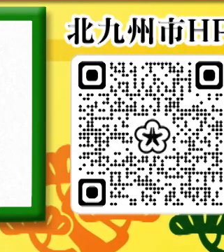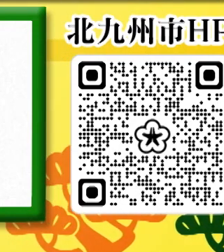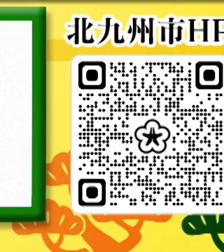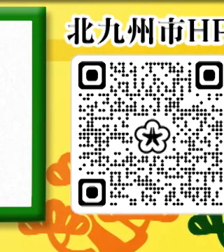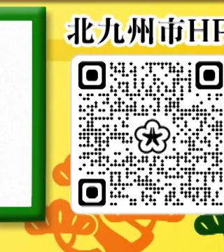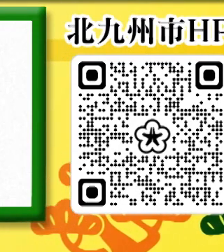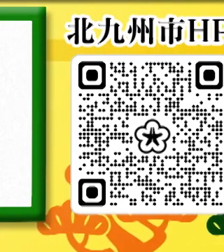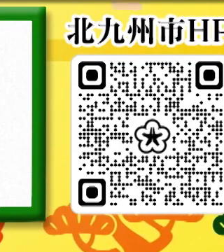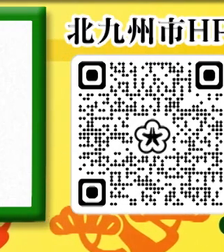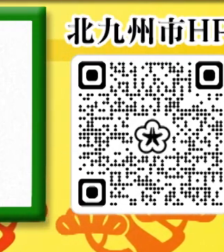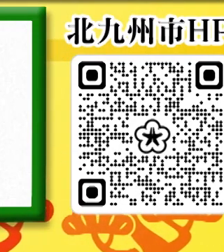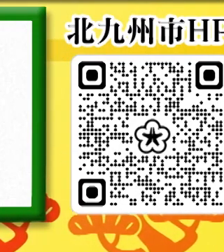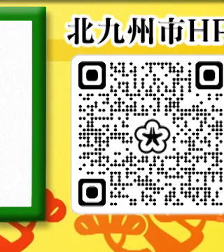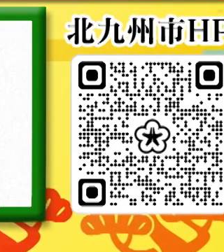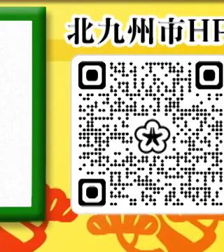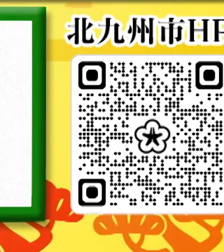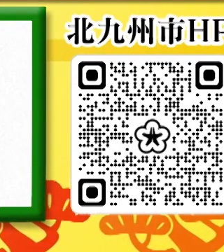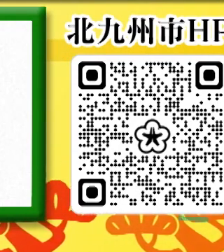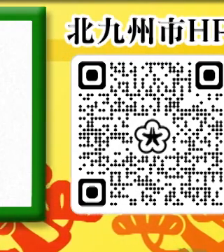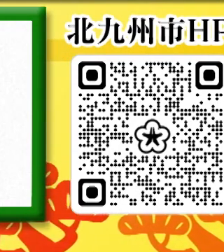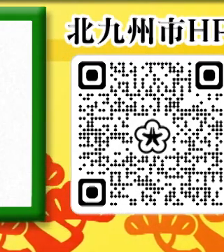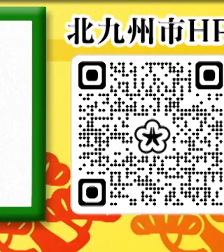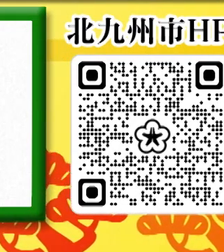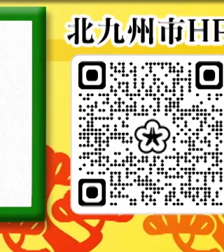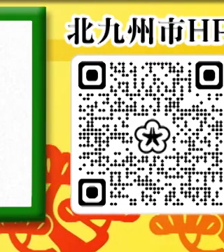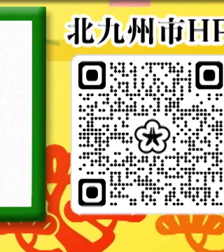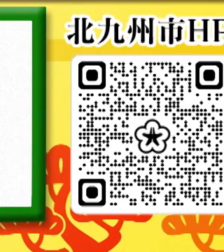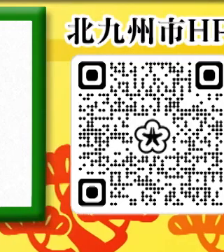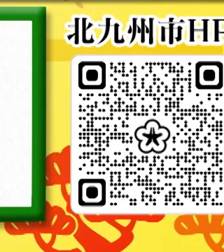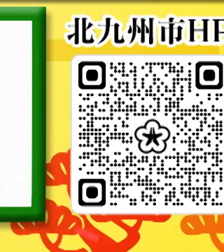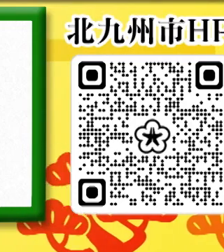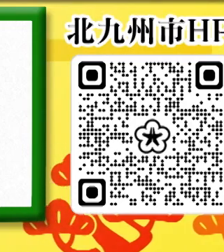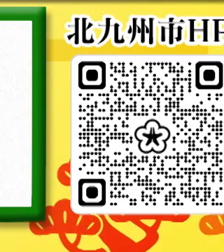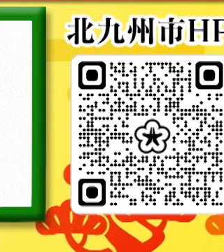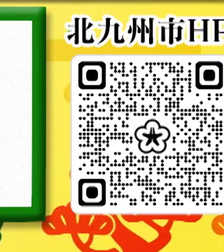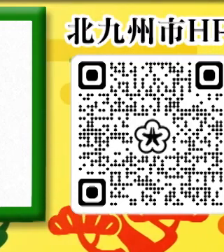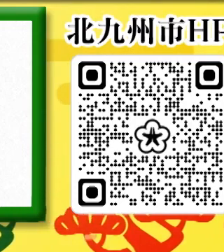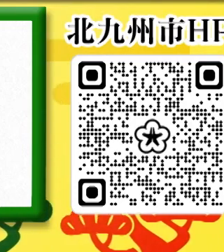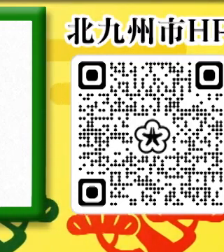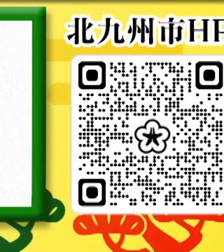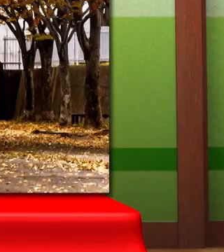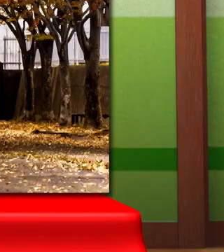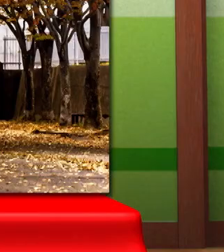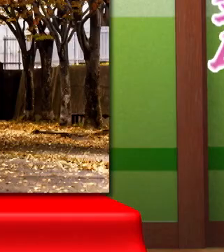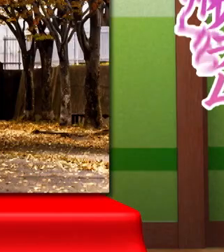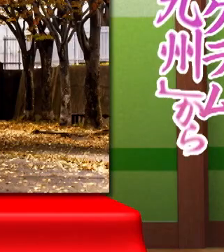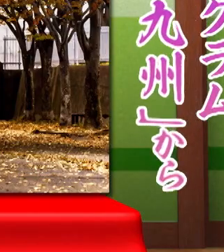予防運動期間。火を見たら火事と思え、用心の上にも用心を。